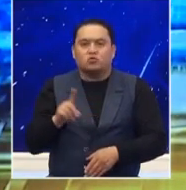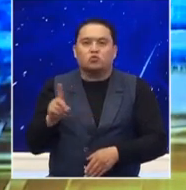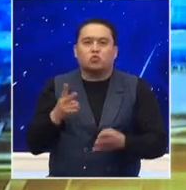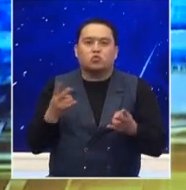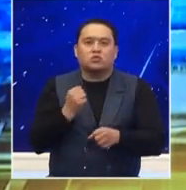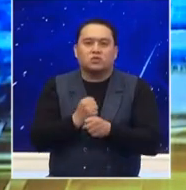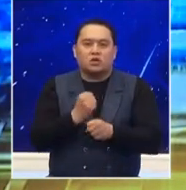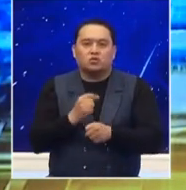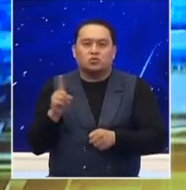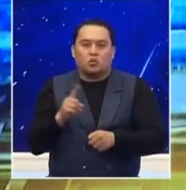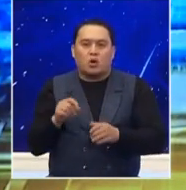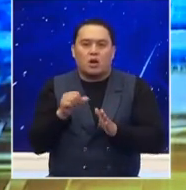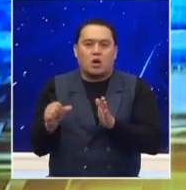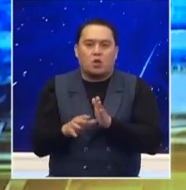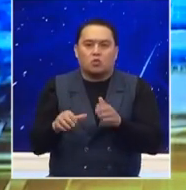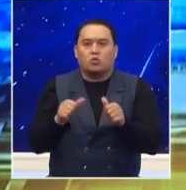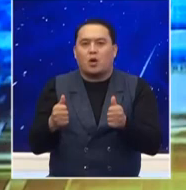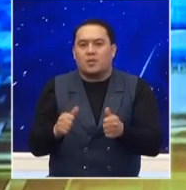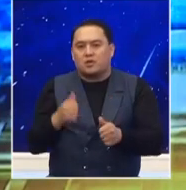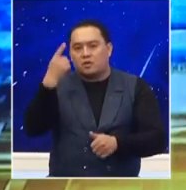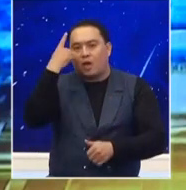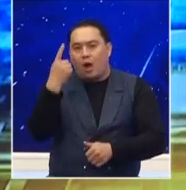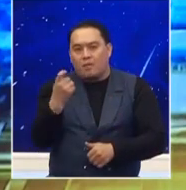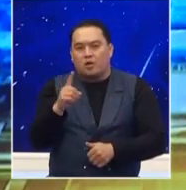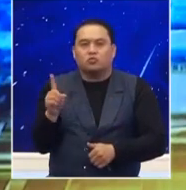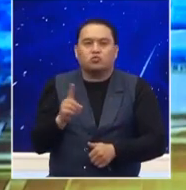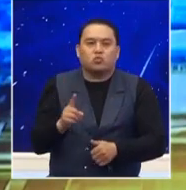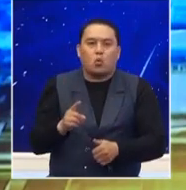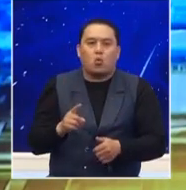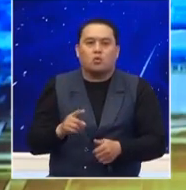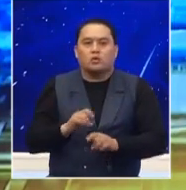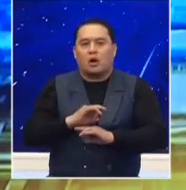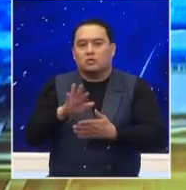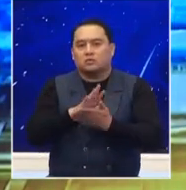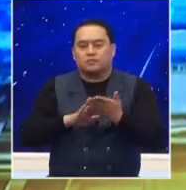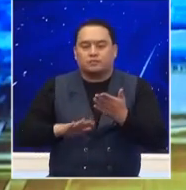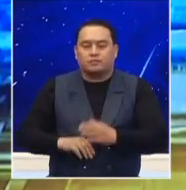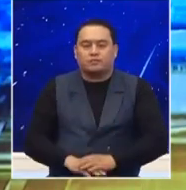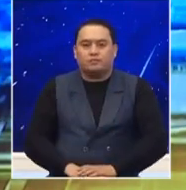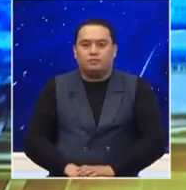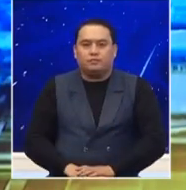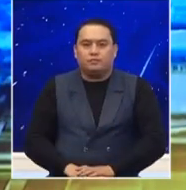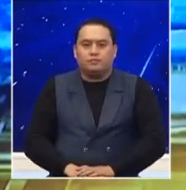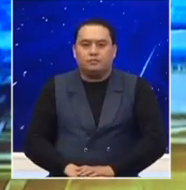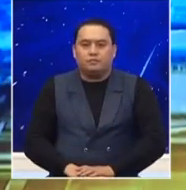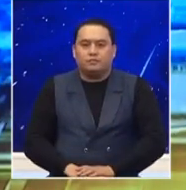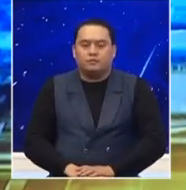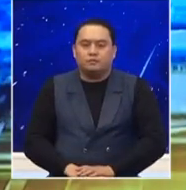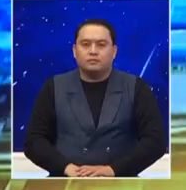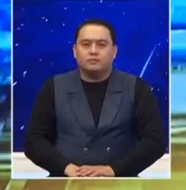нужно сделать, чтобы стать получителем электронного напоминания и какие преимущества дает портал, узнавала наша съемочная